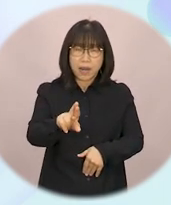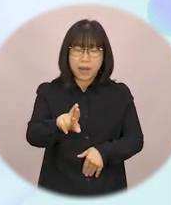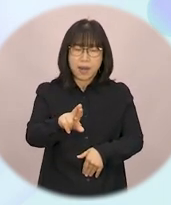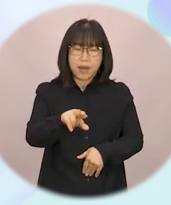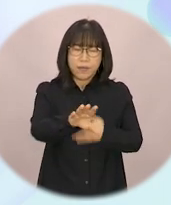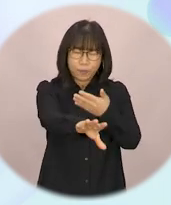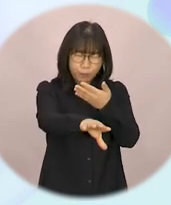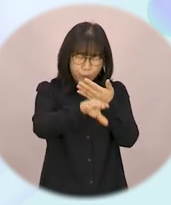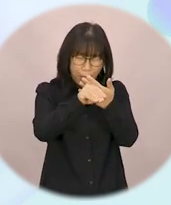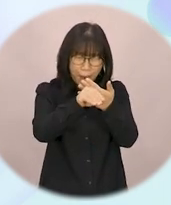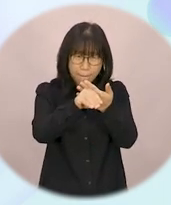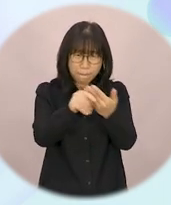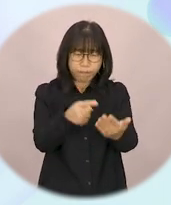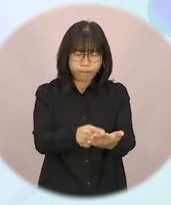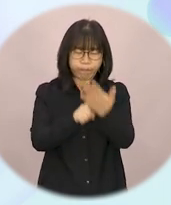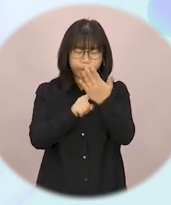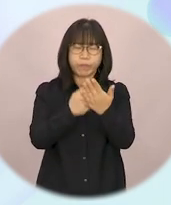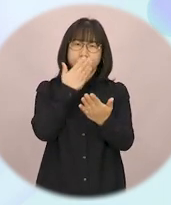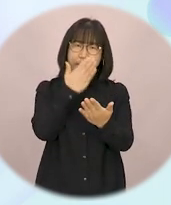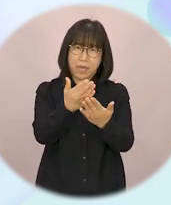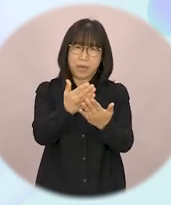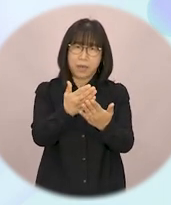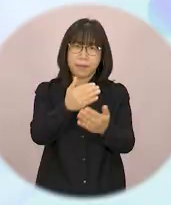이미지를 데스크에 부착했습니다